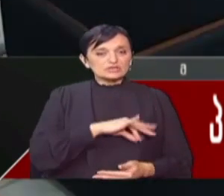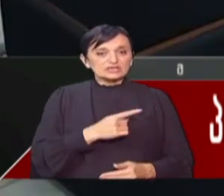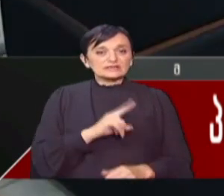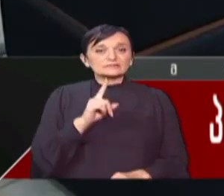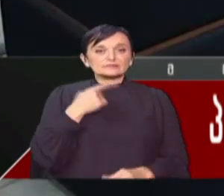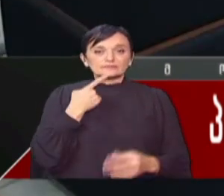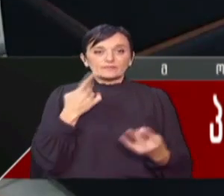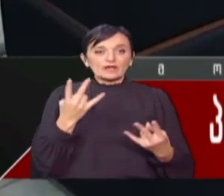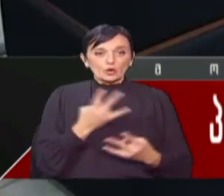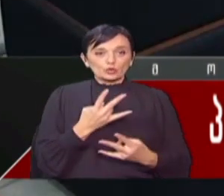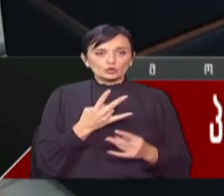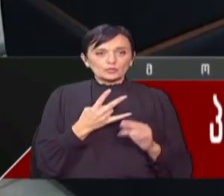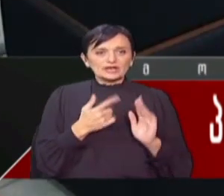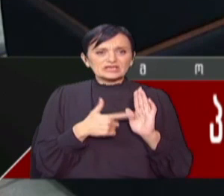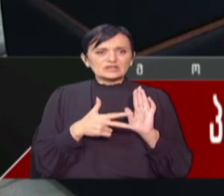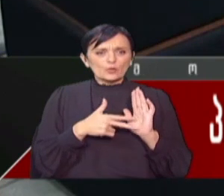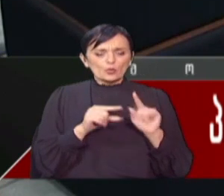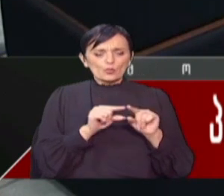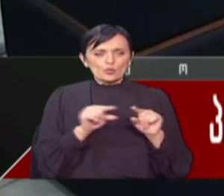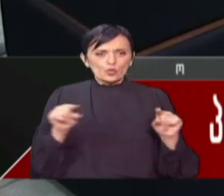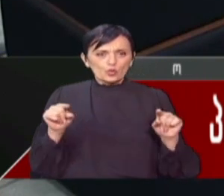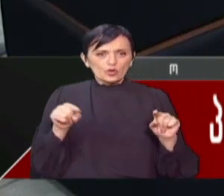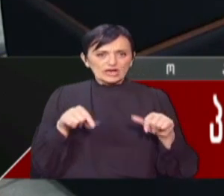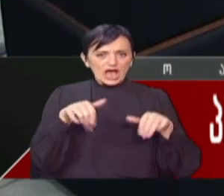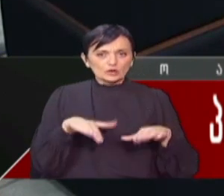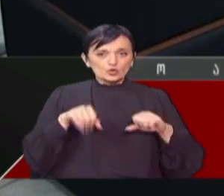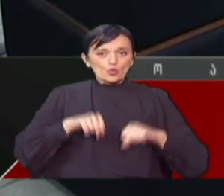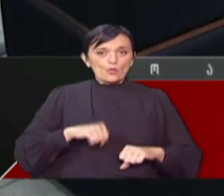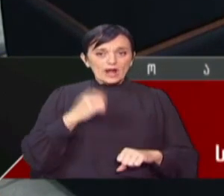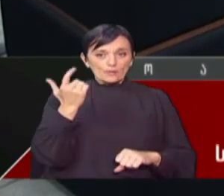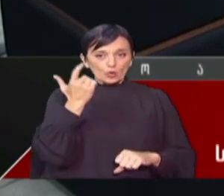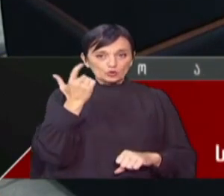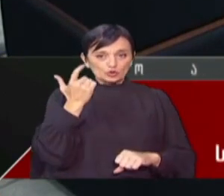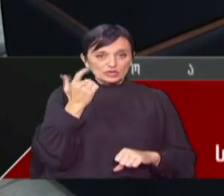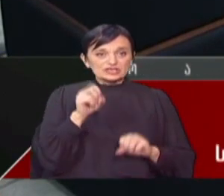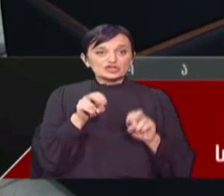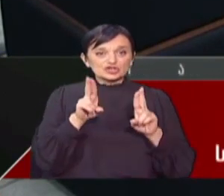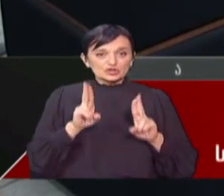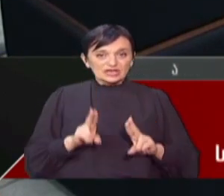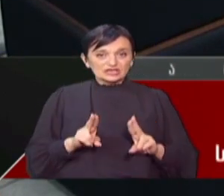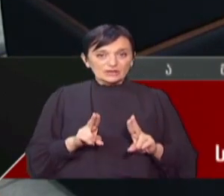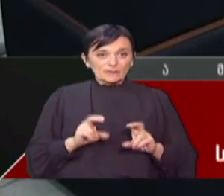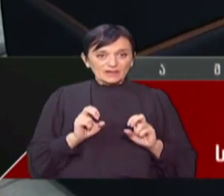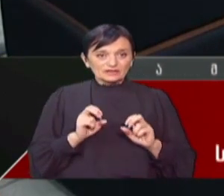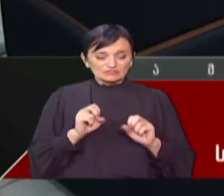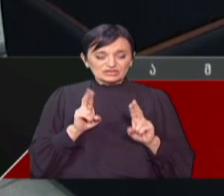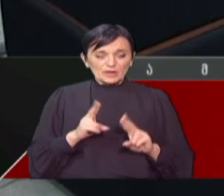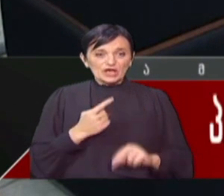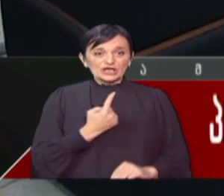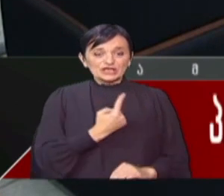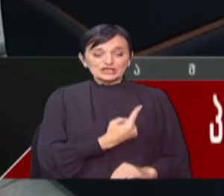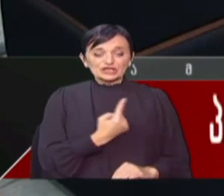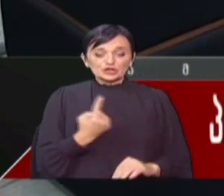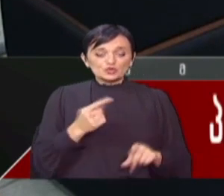თქმა უნდა, არც 58 მუხლი ადგენს უფლებამოსილებებს. შეგნებულად სპეციალურად თითეული